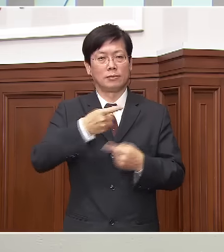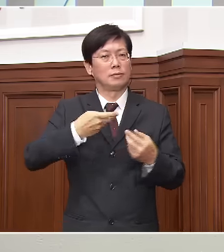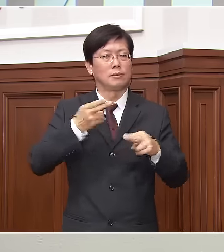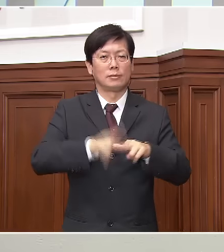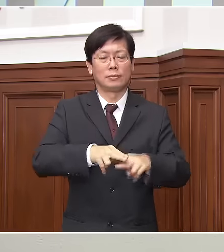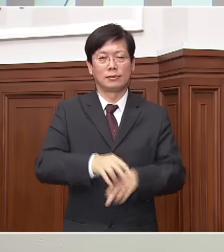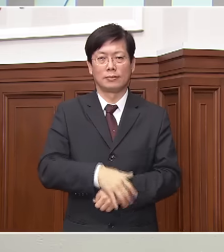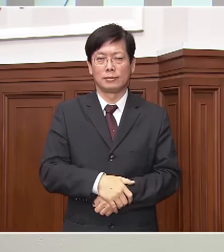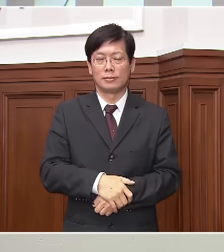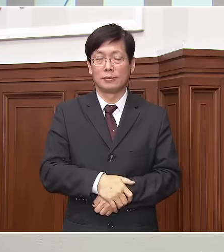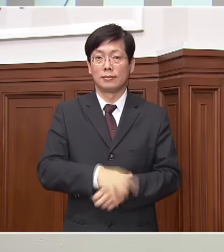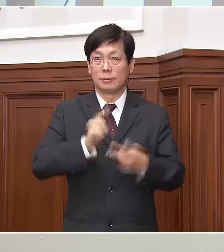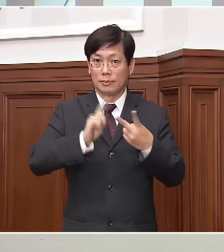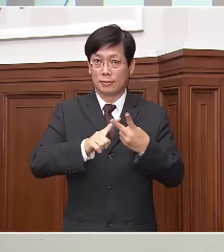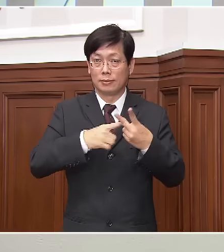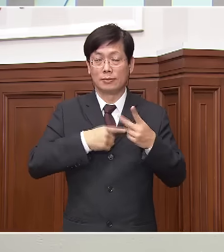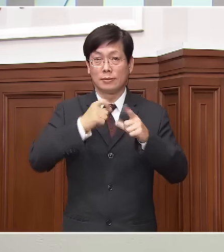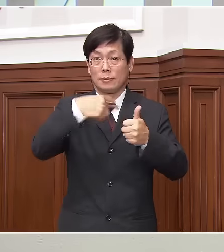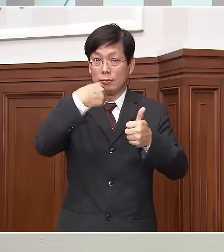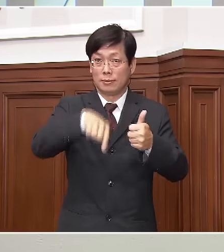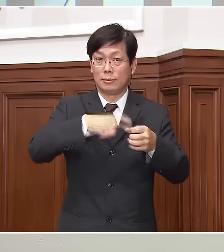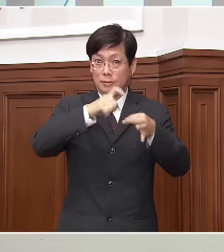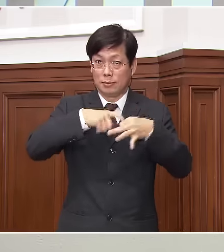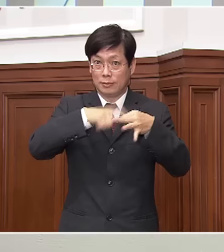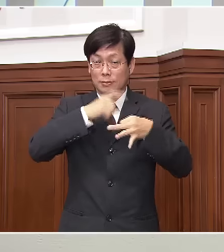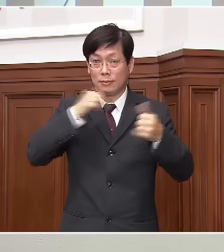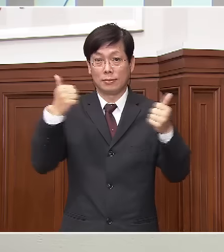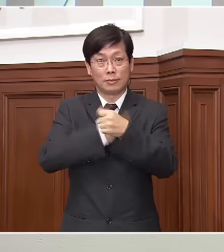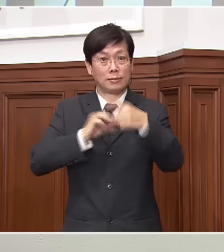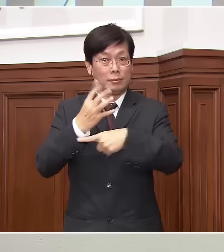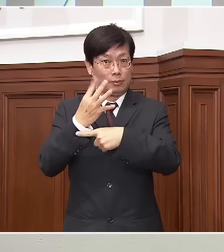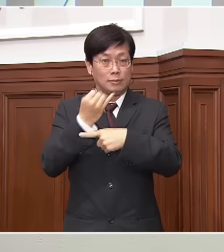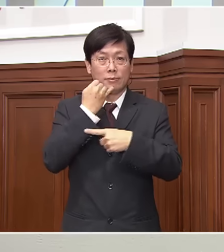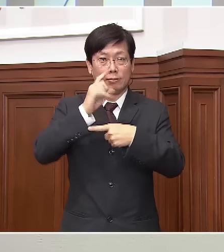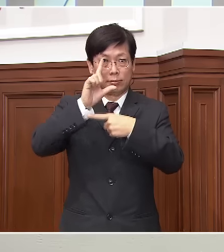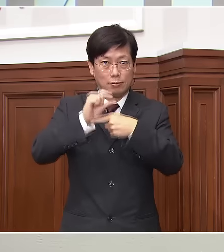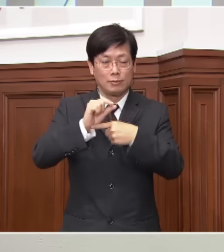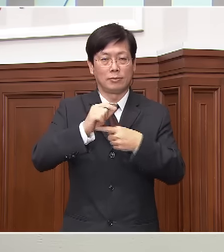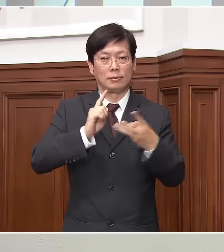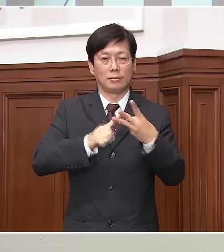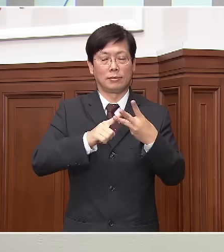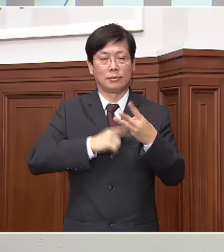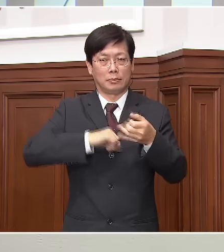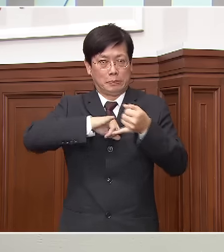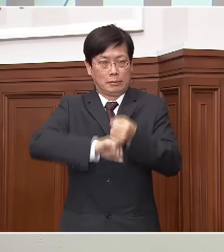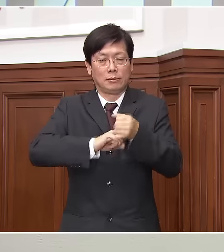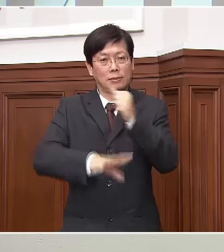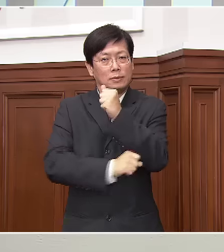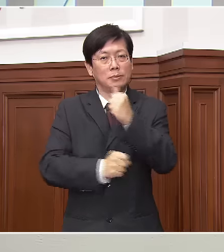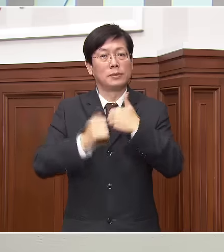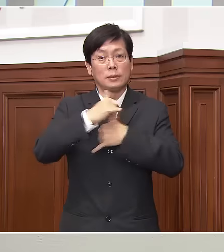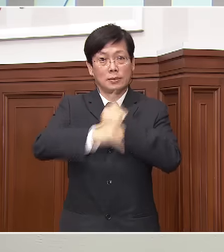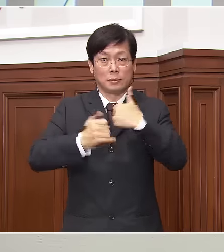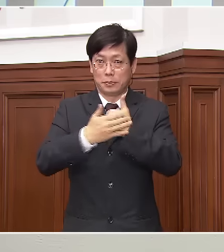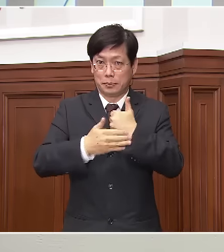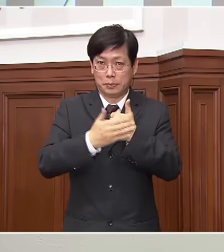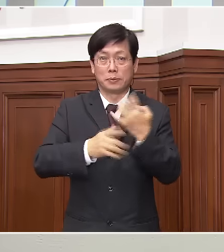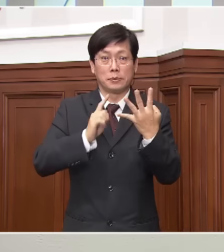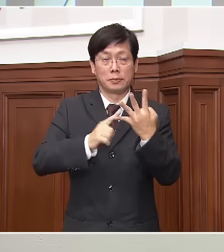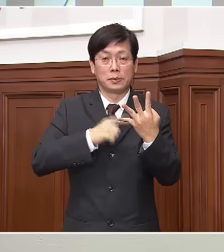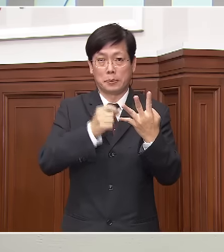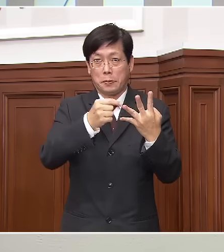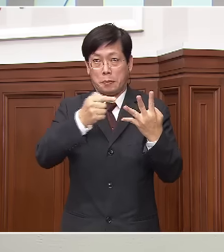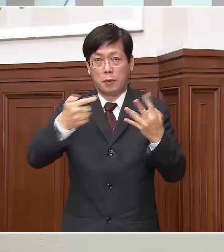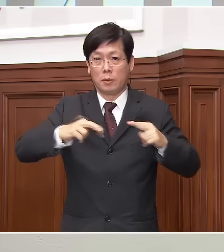历史，调降公教所得替代率，订定基本生活保障，渐进式调